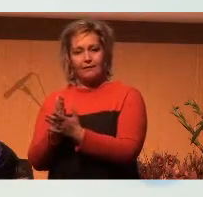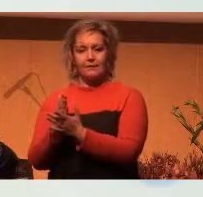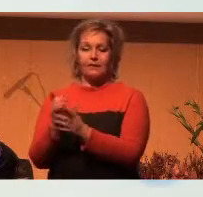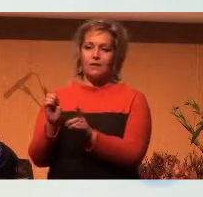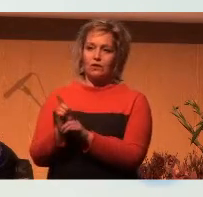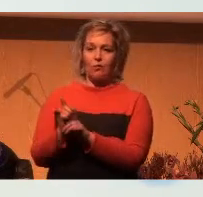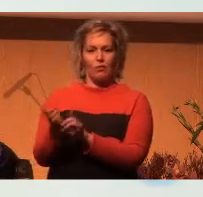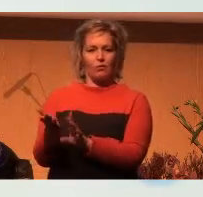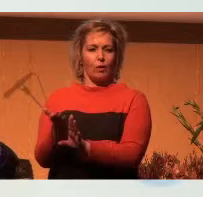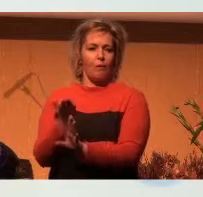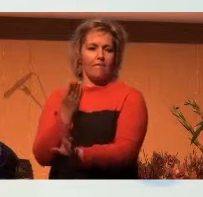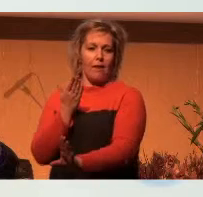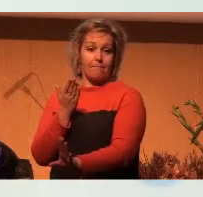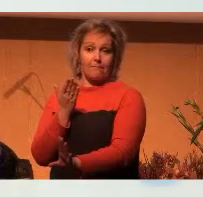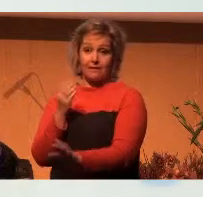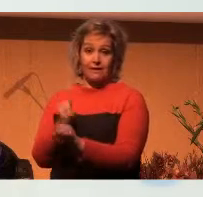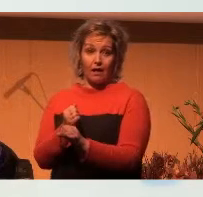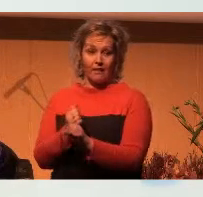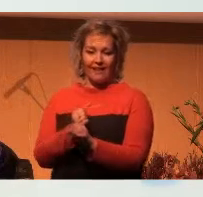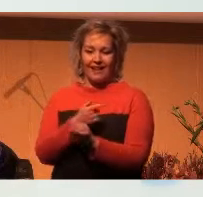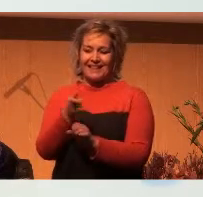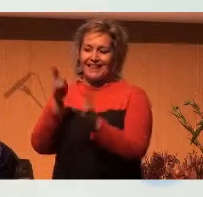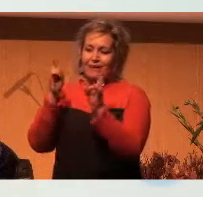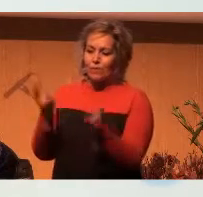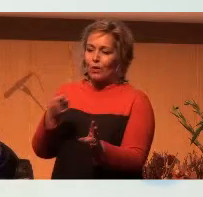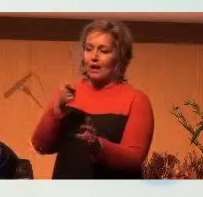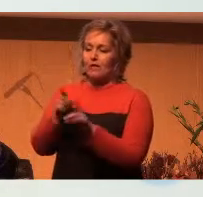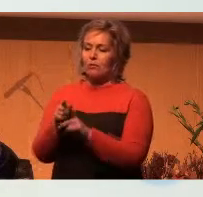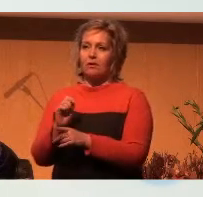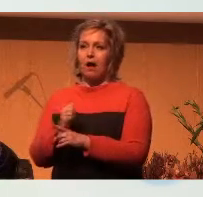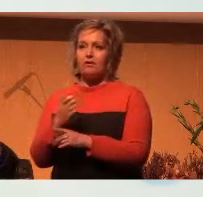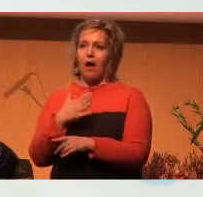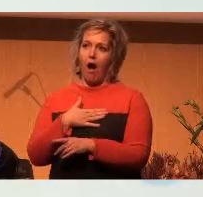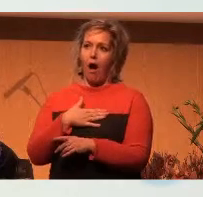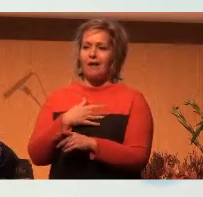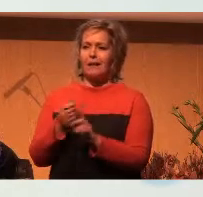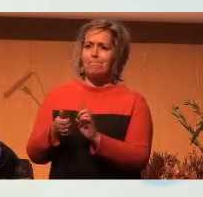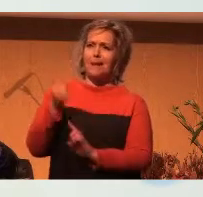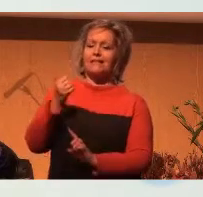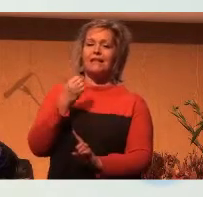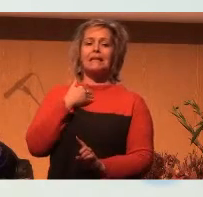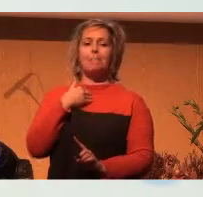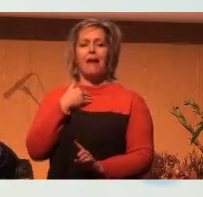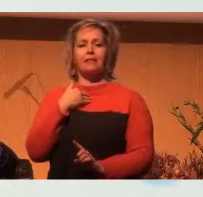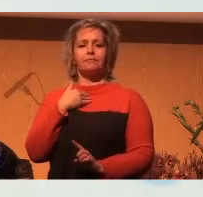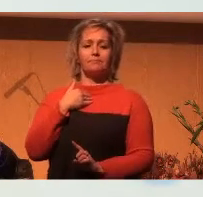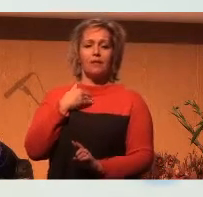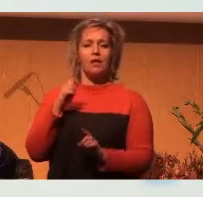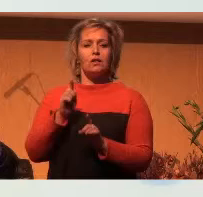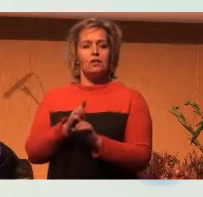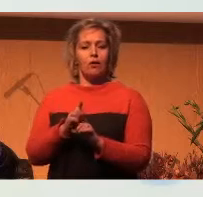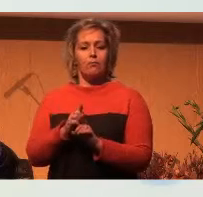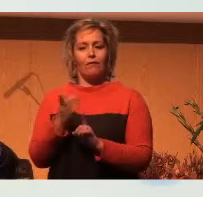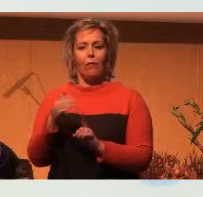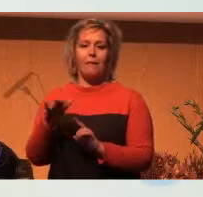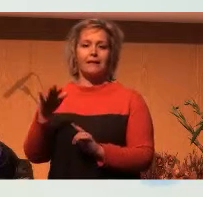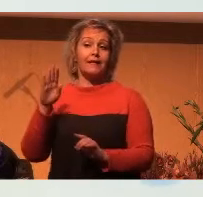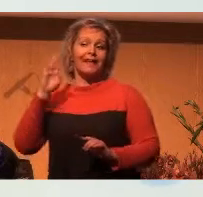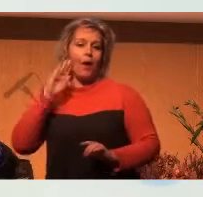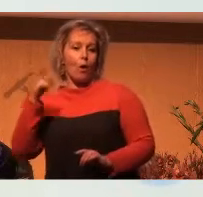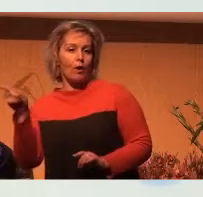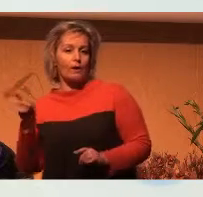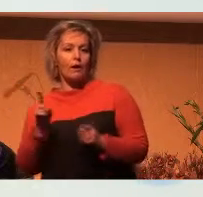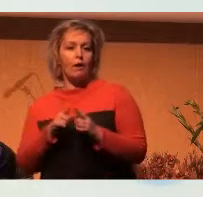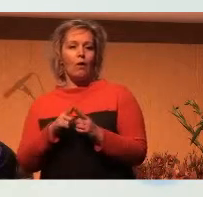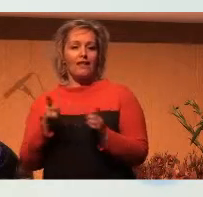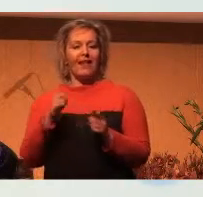som kommer frem. Ikke sant? Det er jo de brukerne da som kanskje har den beste stemmen som får mest gehør. Det